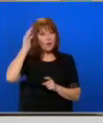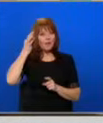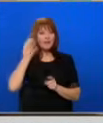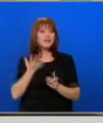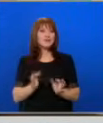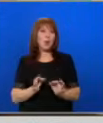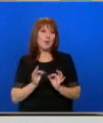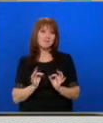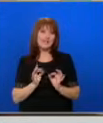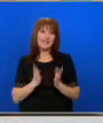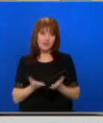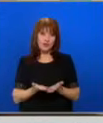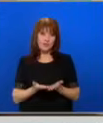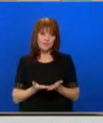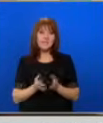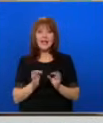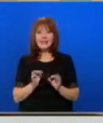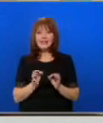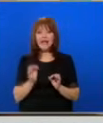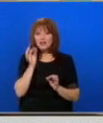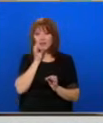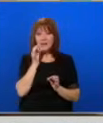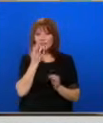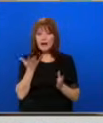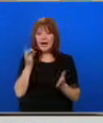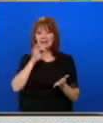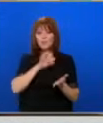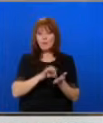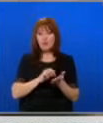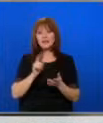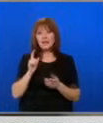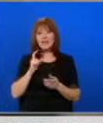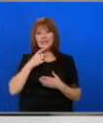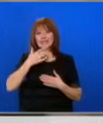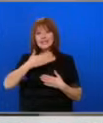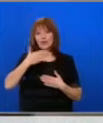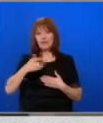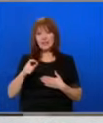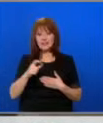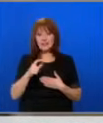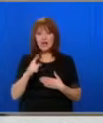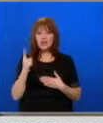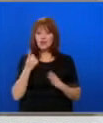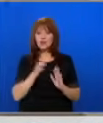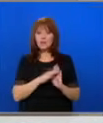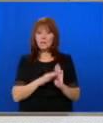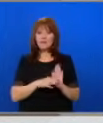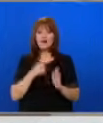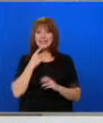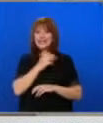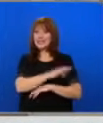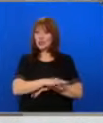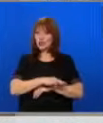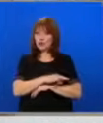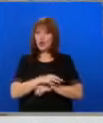много специфично. Така че няма как да попадне стихотворение на Смирненски. Същите правила важат и за знанията по история,